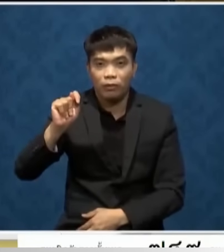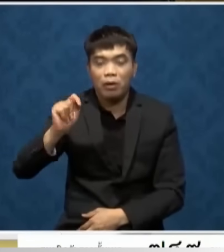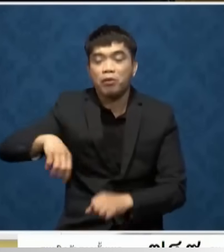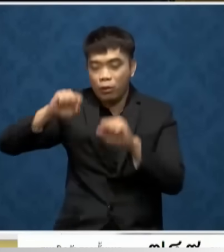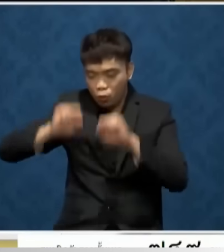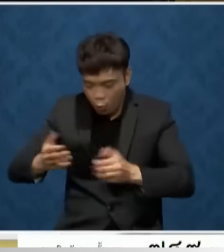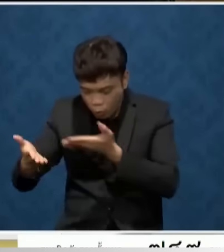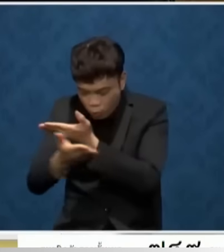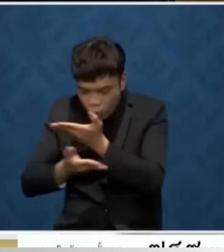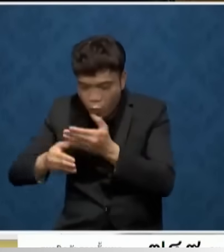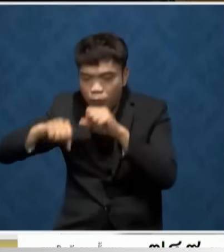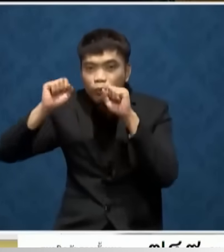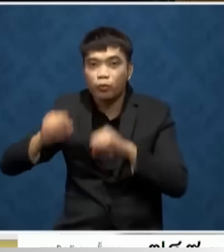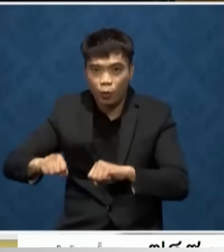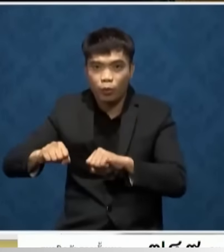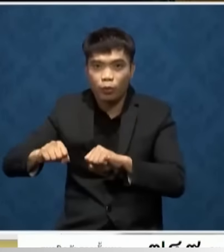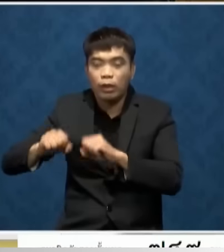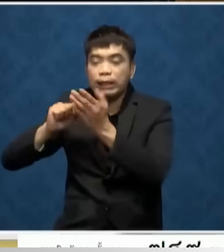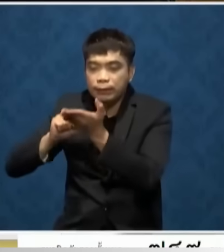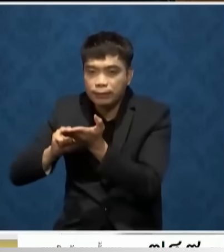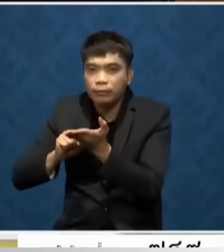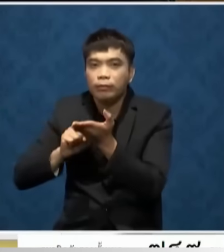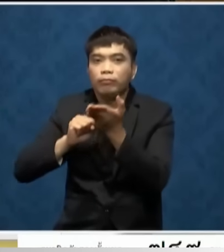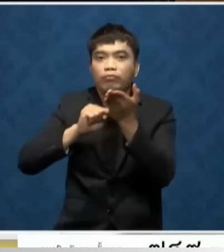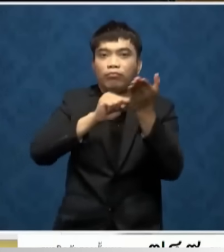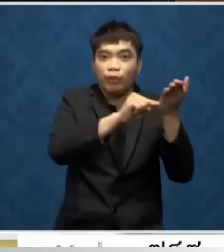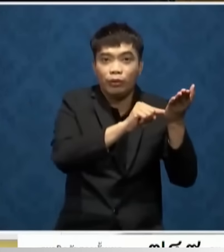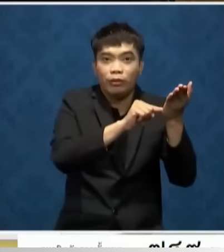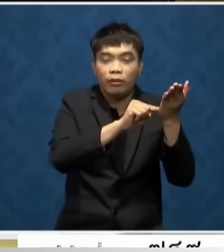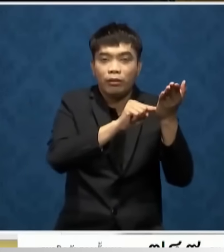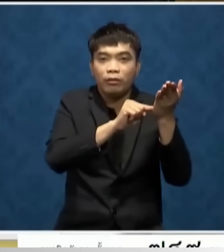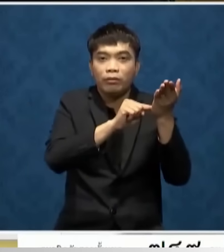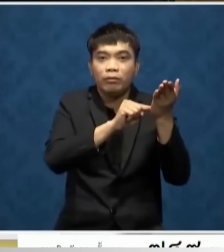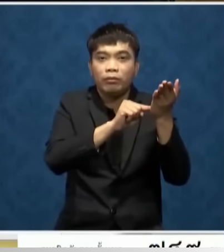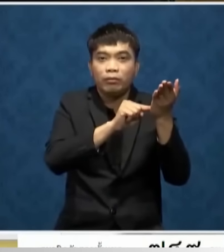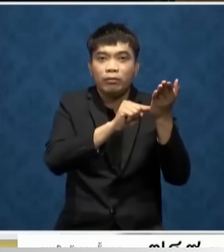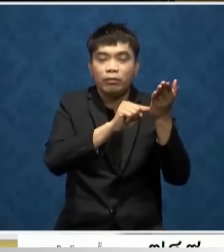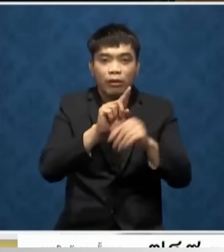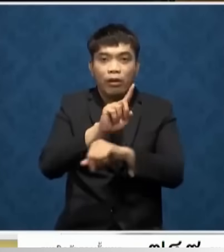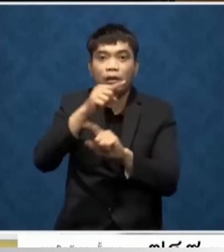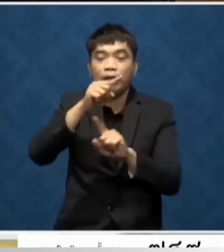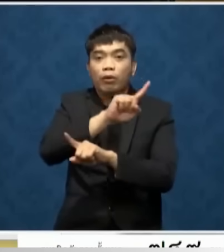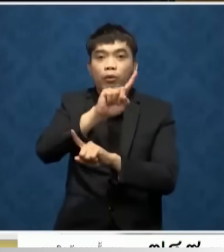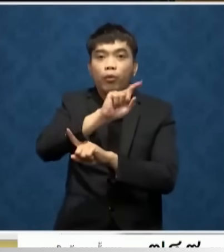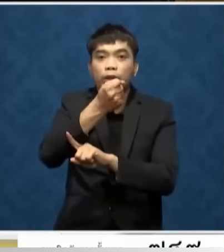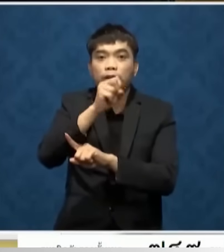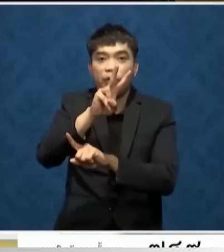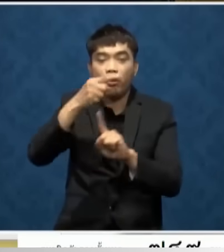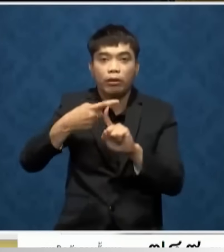ตินะครับและได้ยื่นเรื่องนะครับเมื่อวันที่12กรกฎา